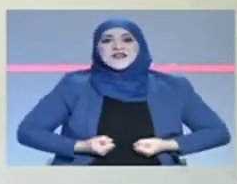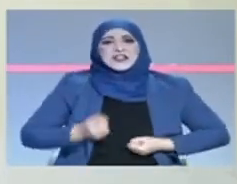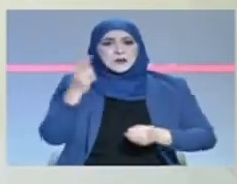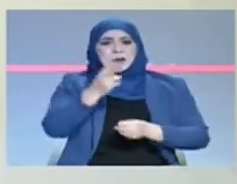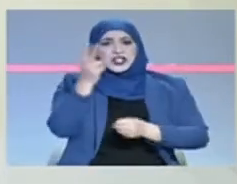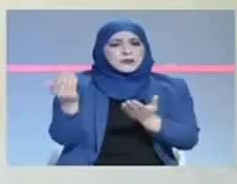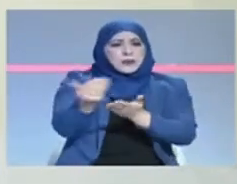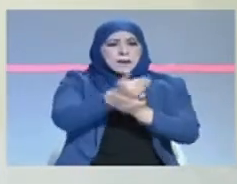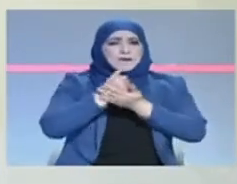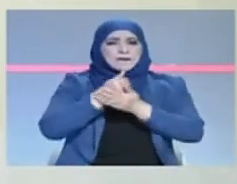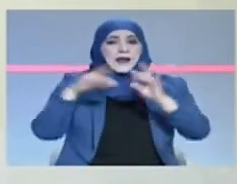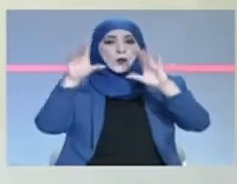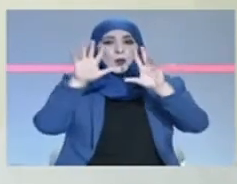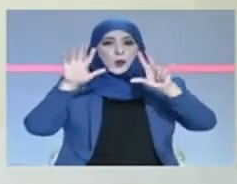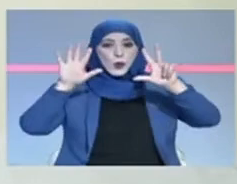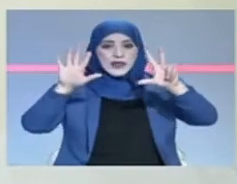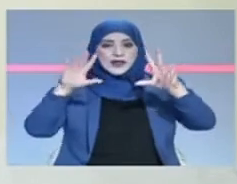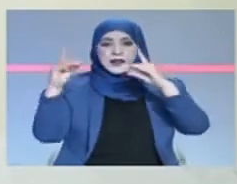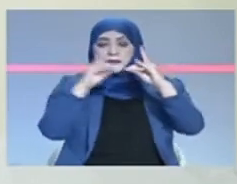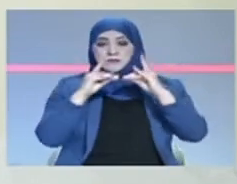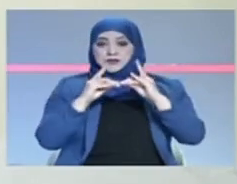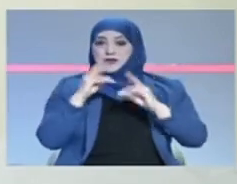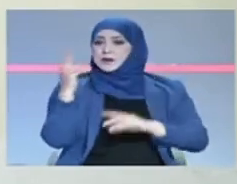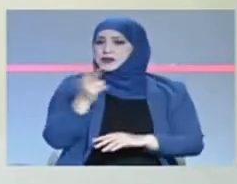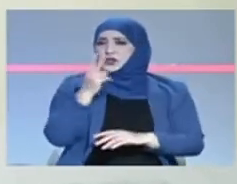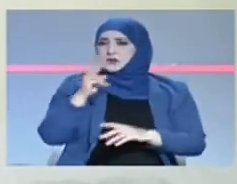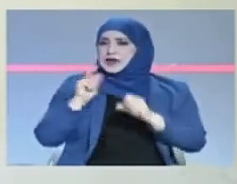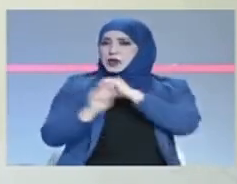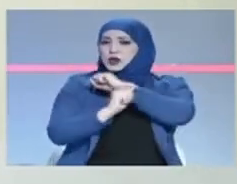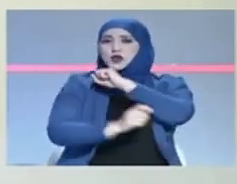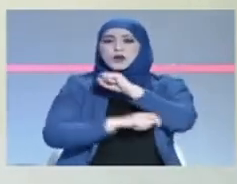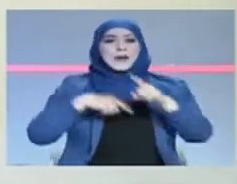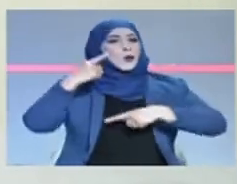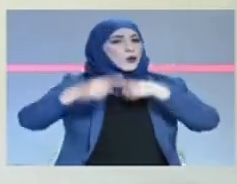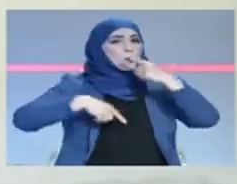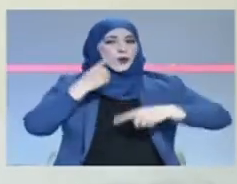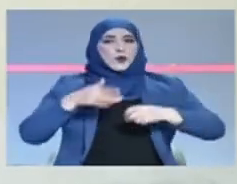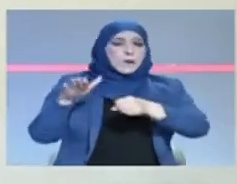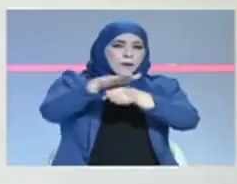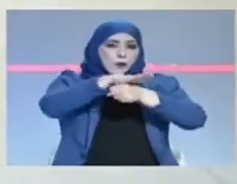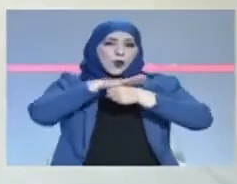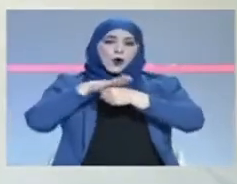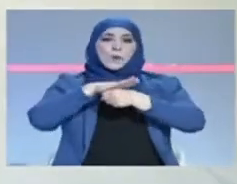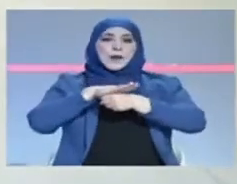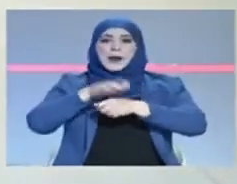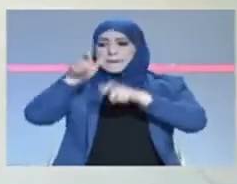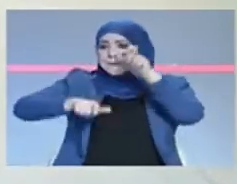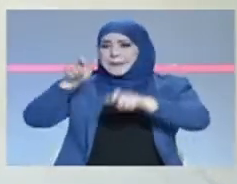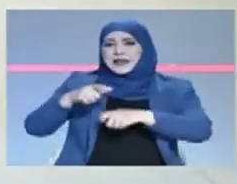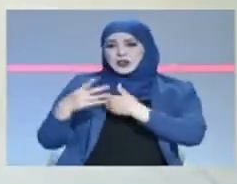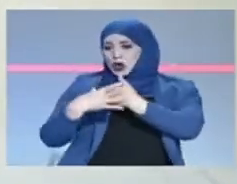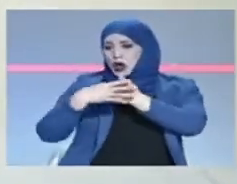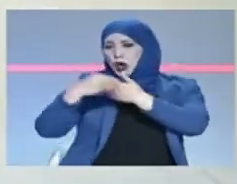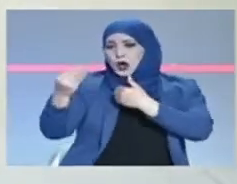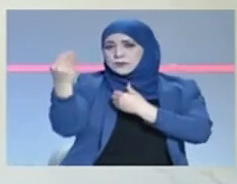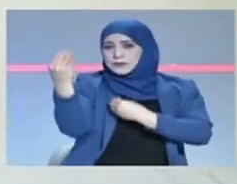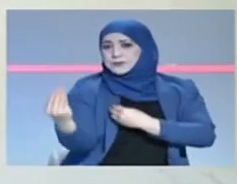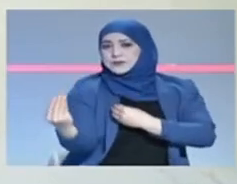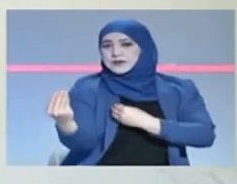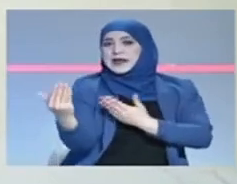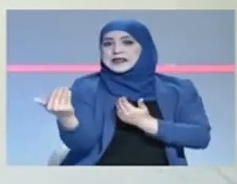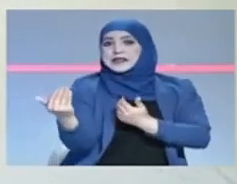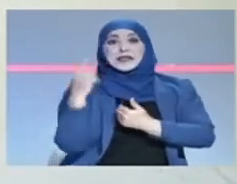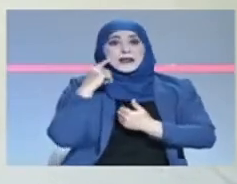دونك ما يكفيش برسك. احنا توعنا الجمعة ديما معبة والمرضى يستنوا البراء، وحاولنا احنا نعملوا حتى